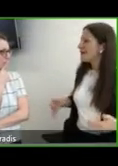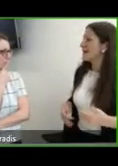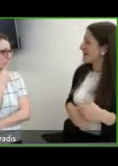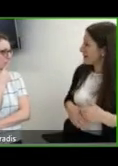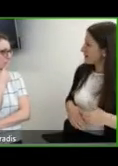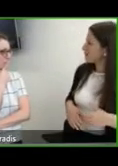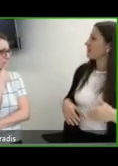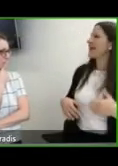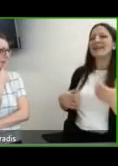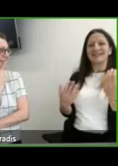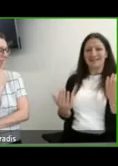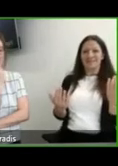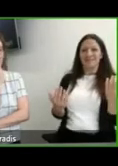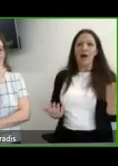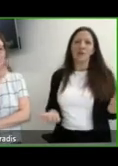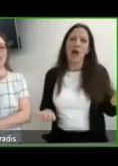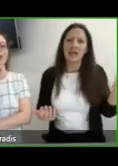molle,